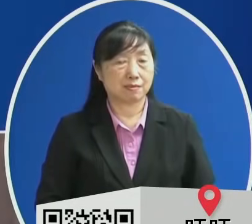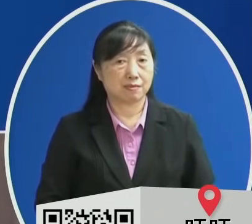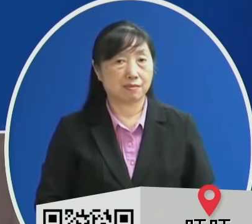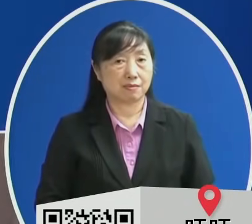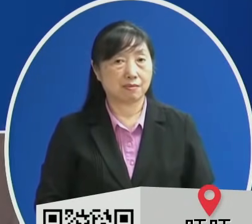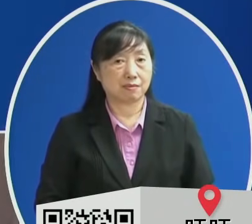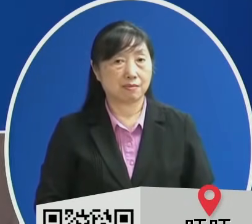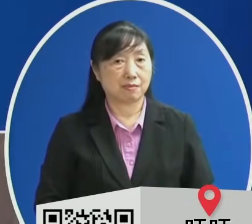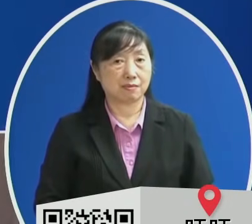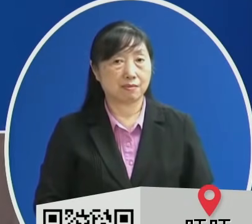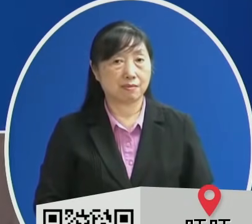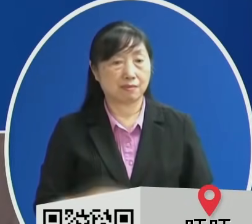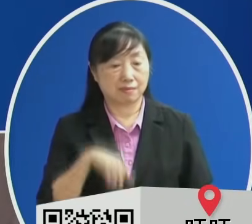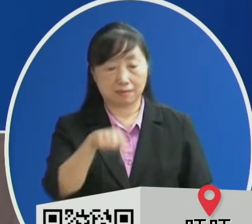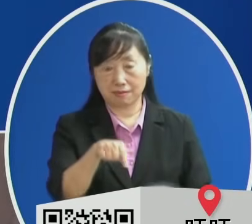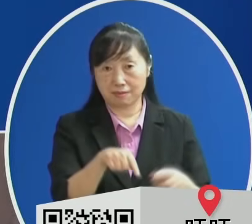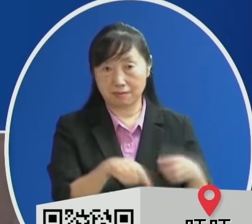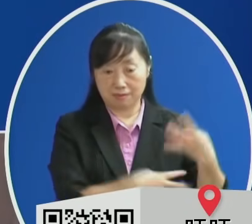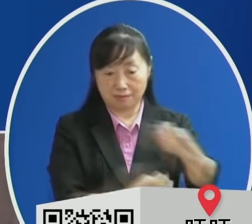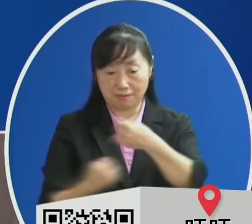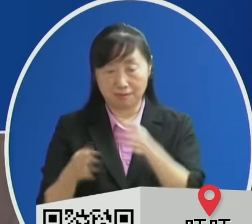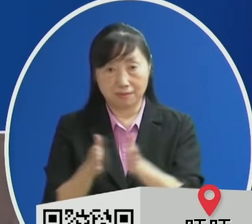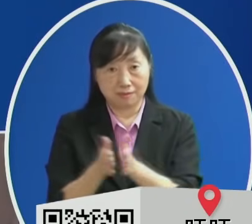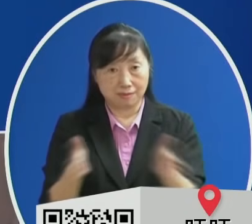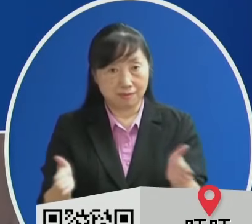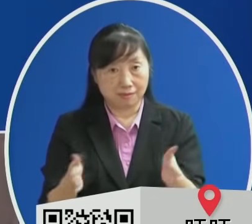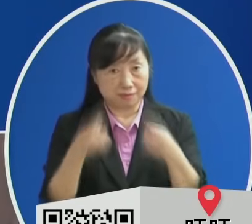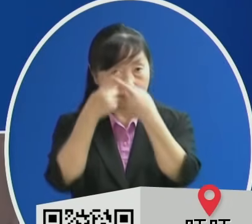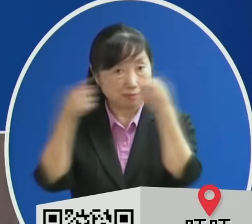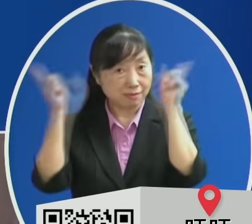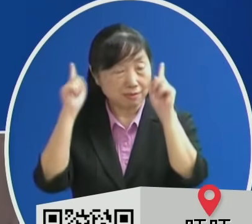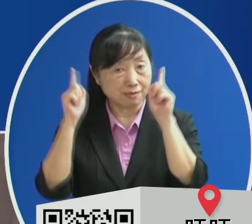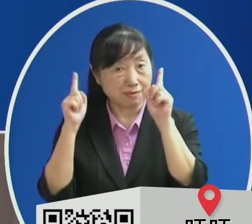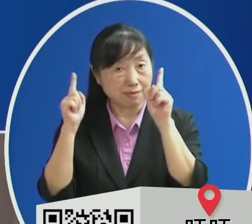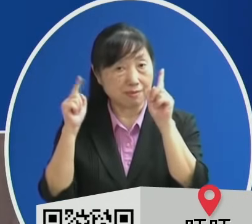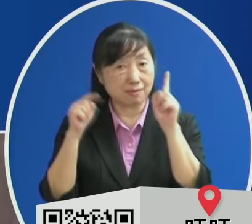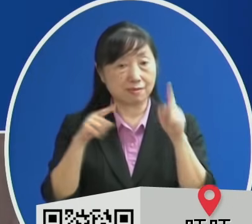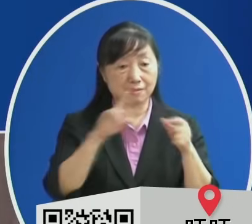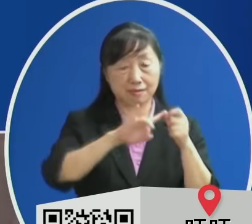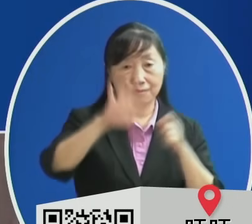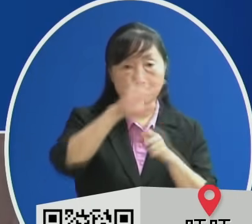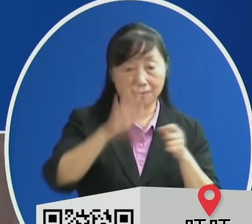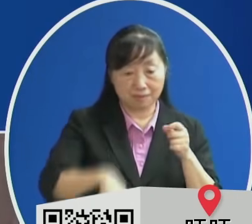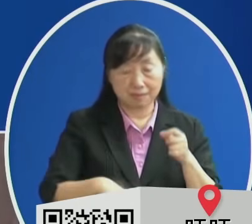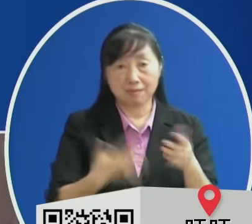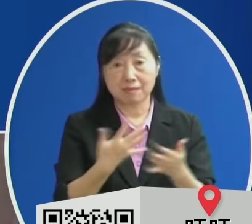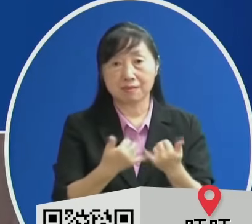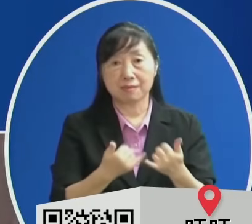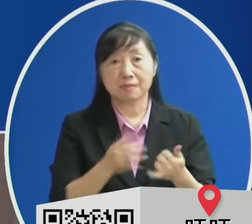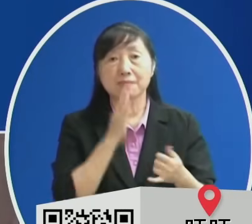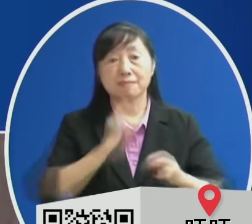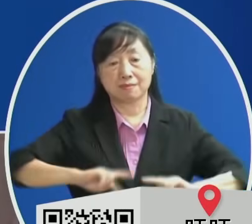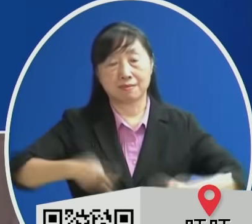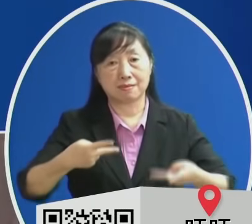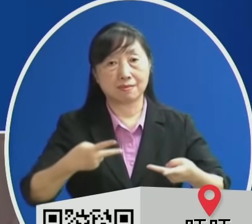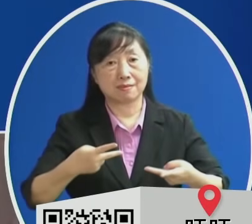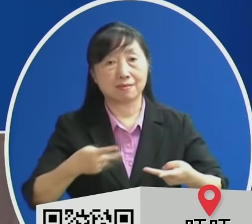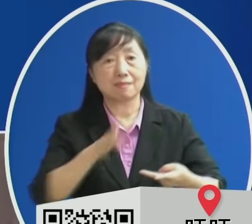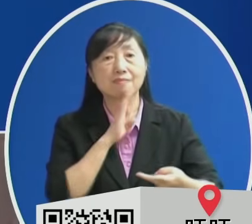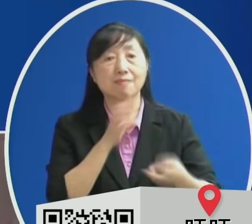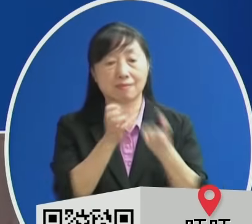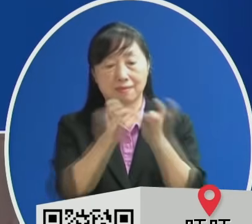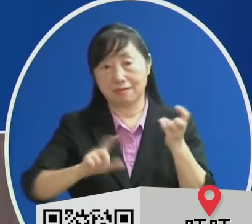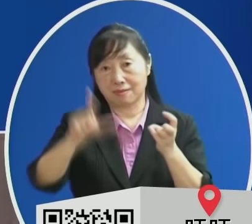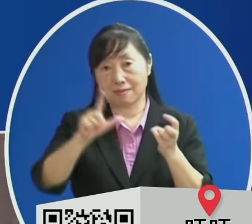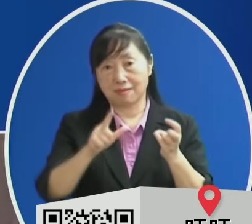那么在这个阶段里面，大专校院及高中以下的学生，我们是改采线